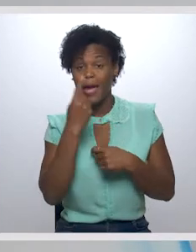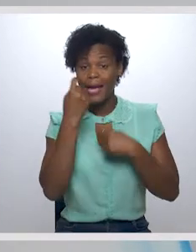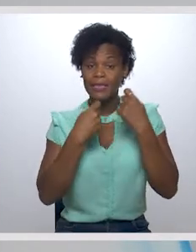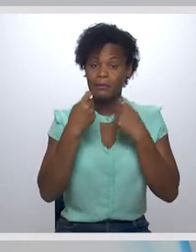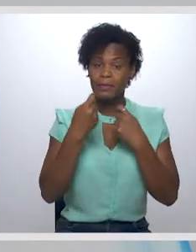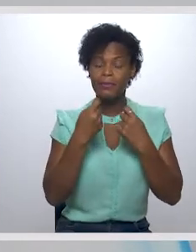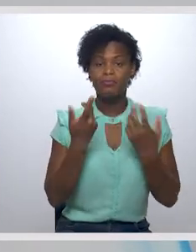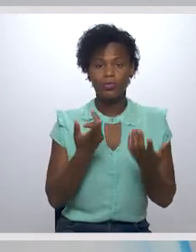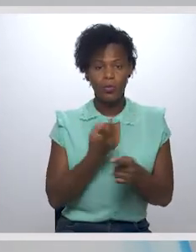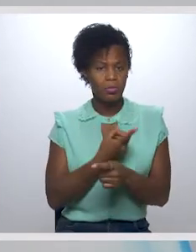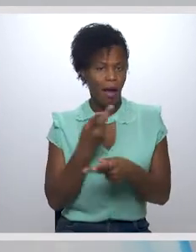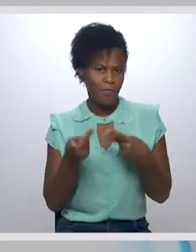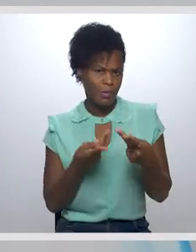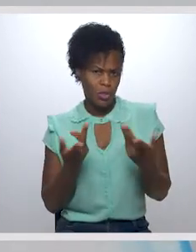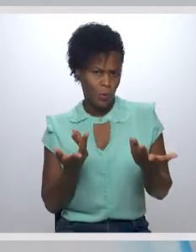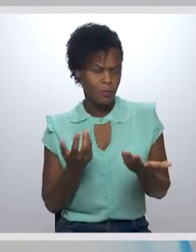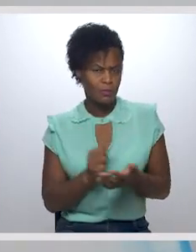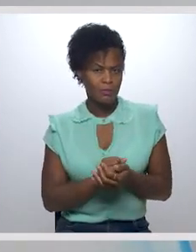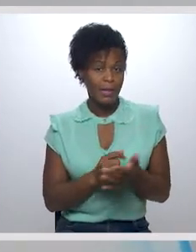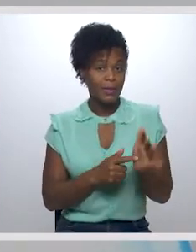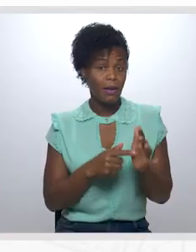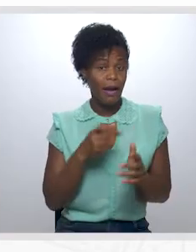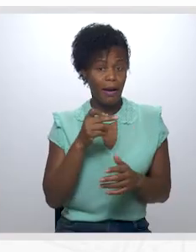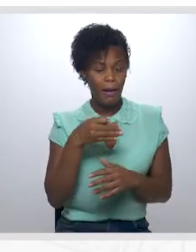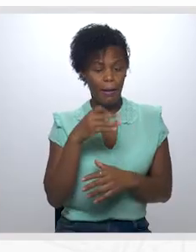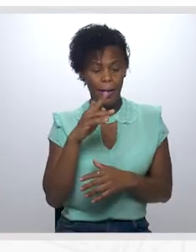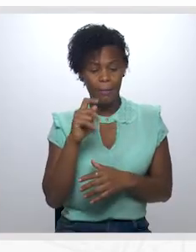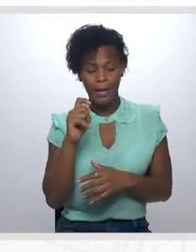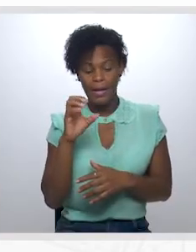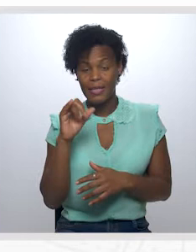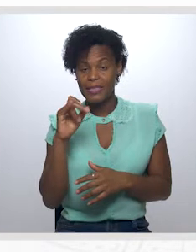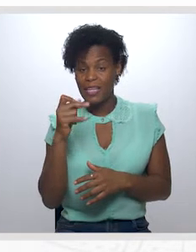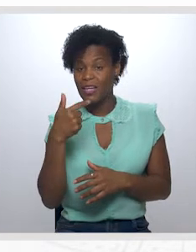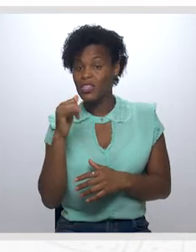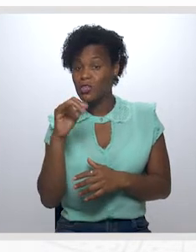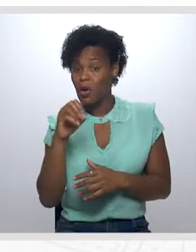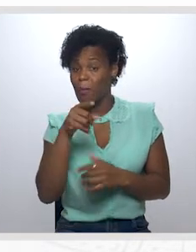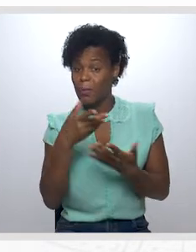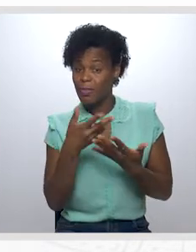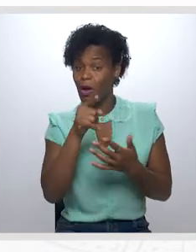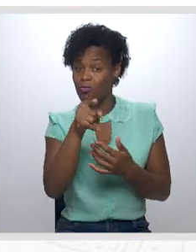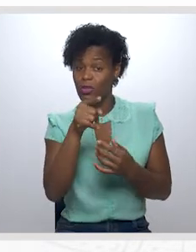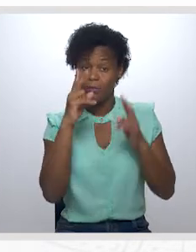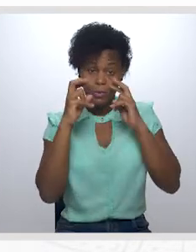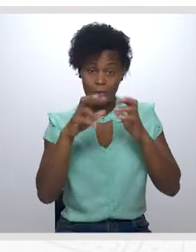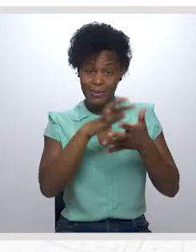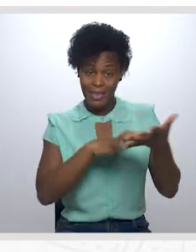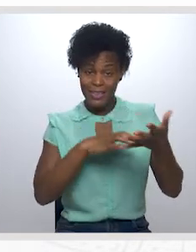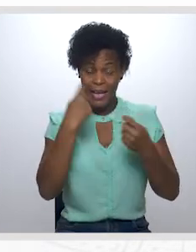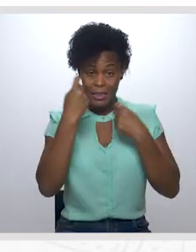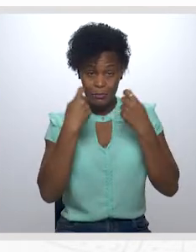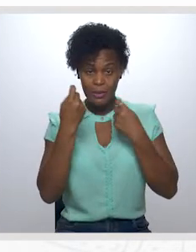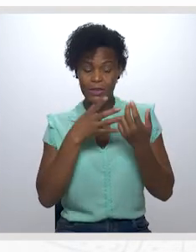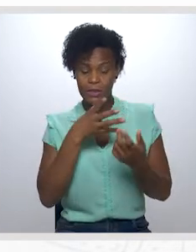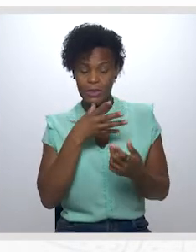une appréciation. Maintenant, c'est à vous de chercher dans votre texte les expressions qui